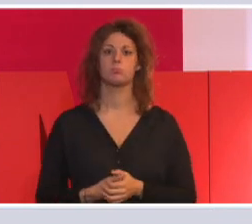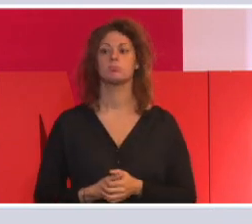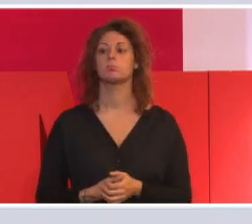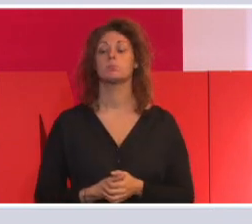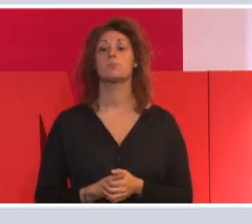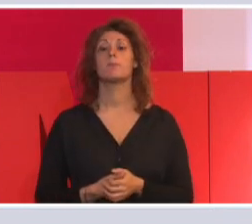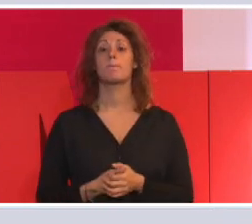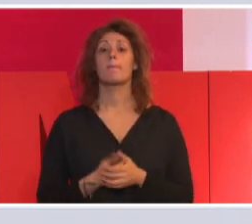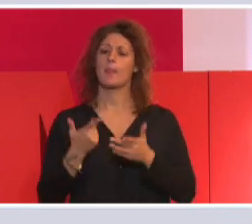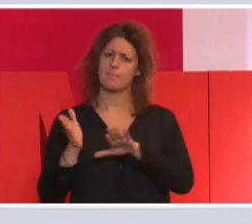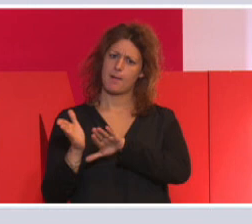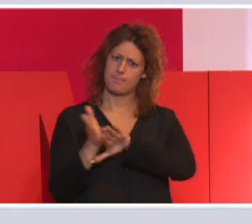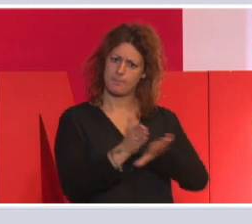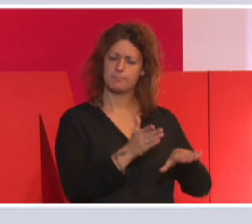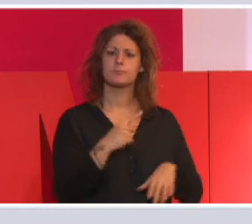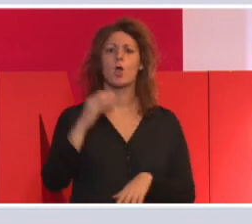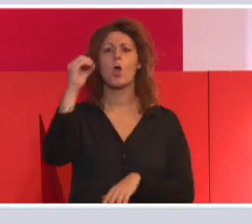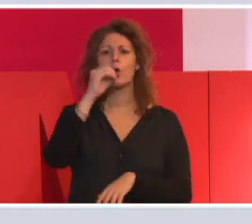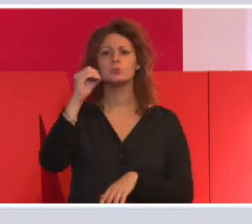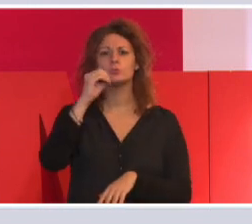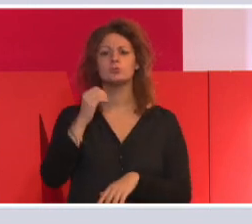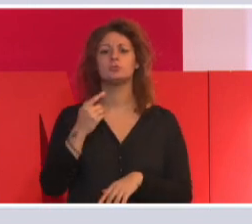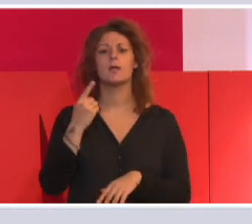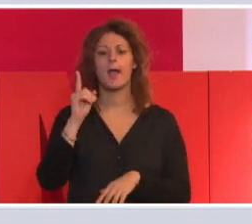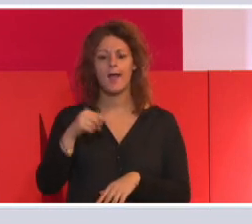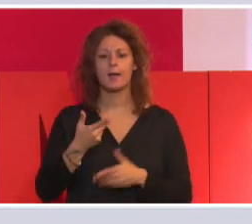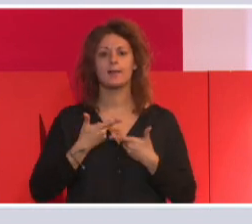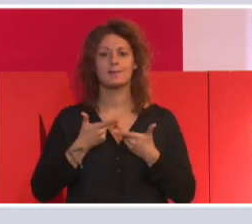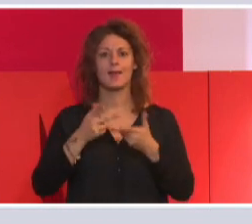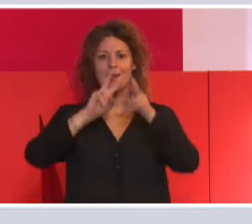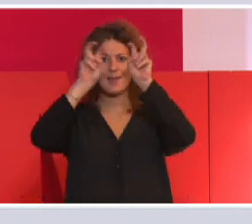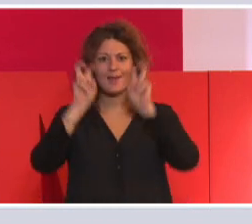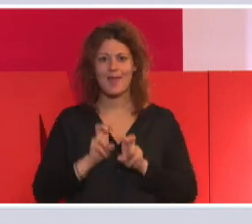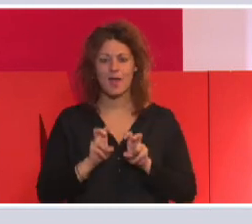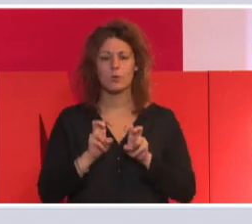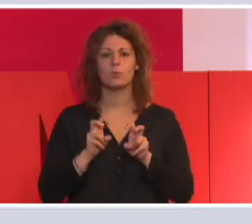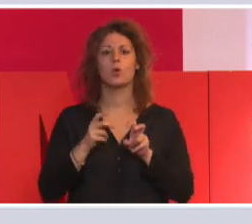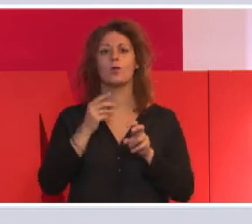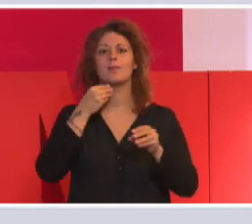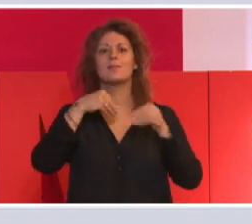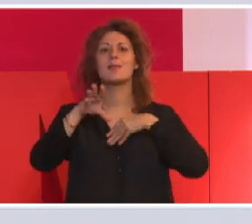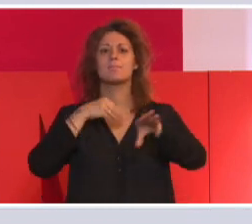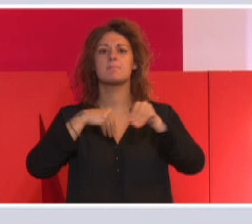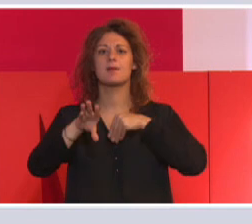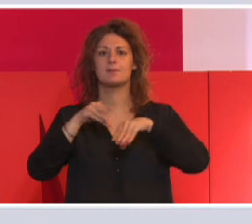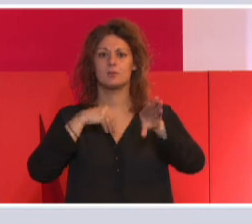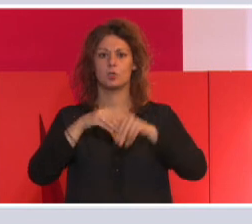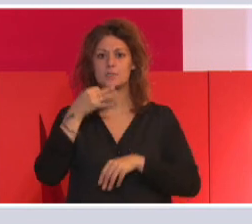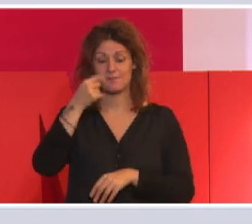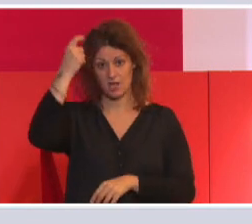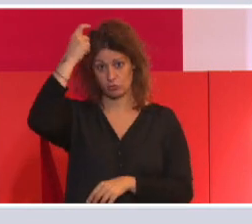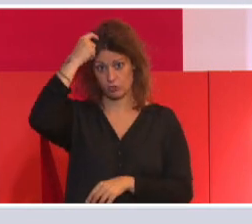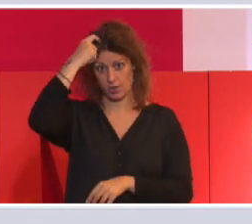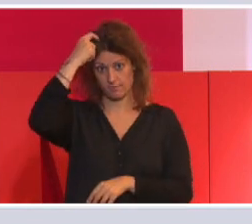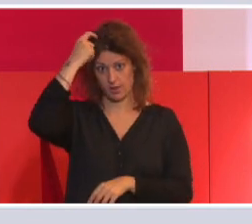neurotrasmettitore che cosa significa che ci sono delle regioni nel cervello che usano lo sito cina per comunicare